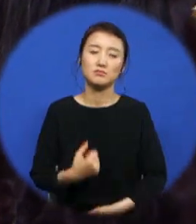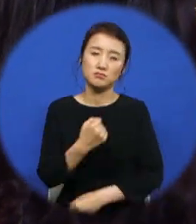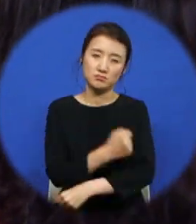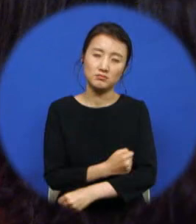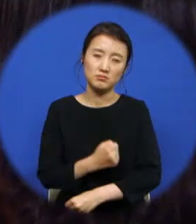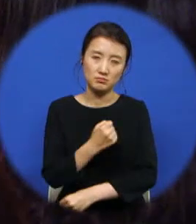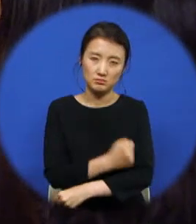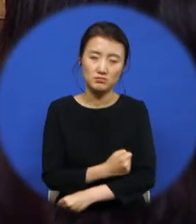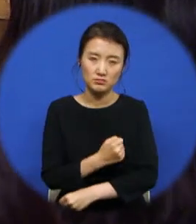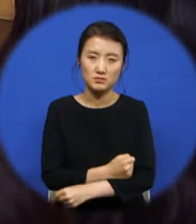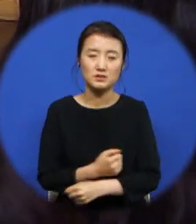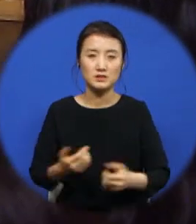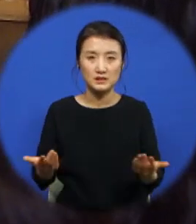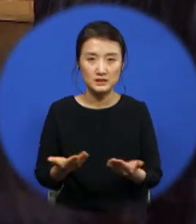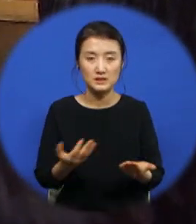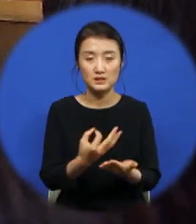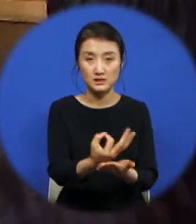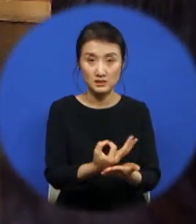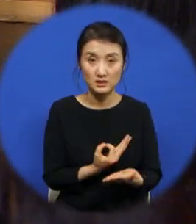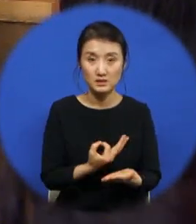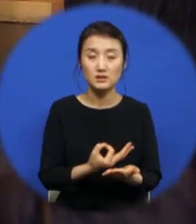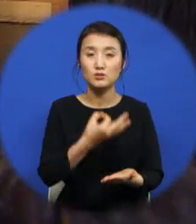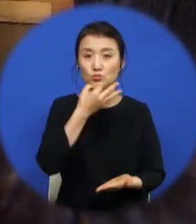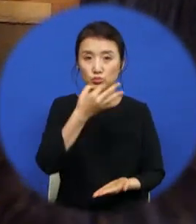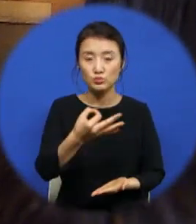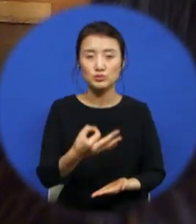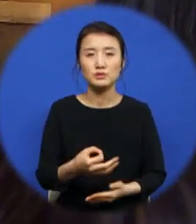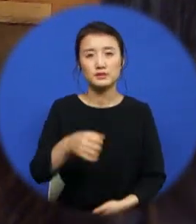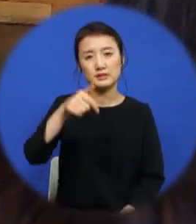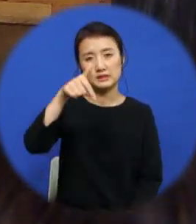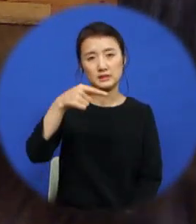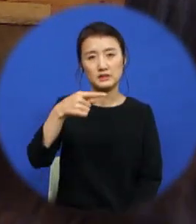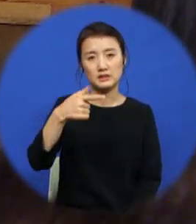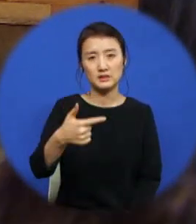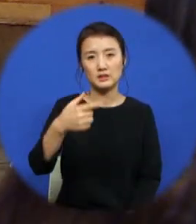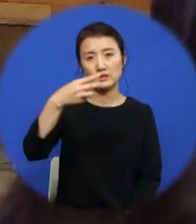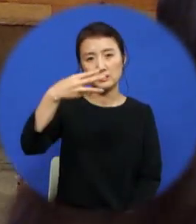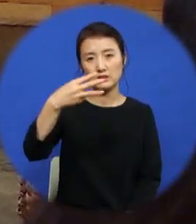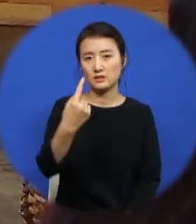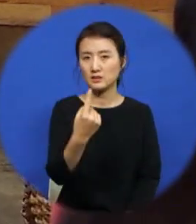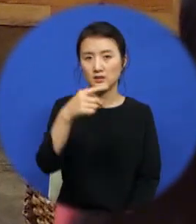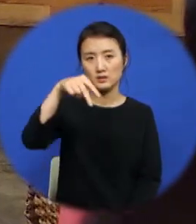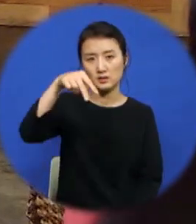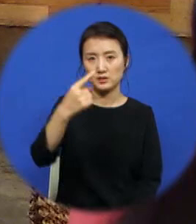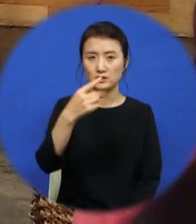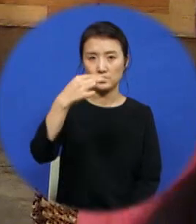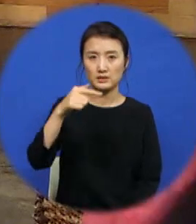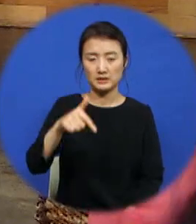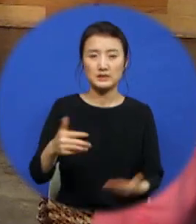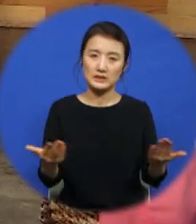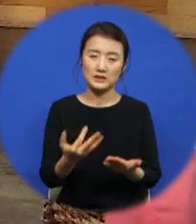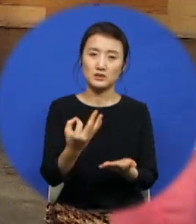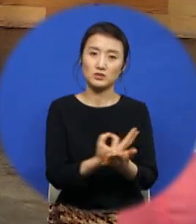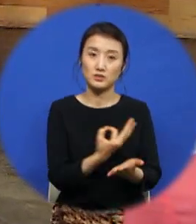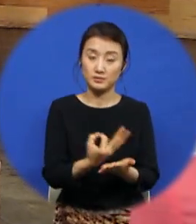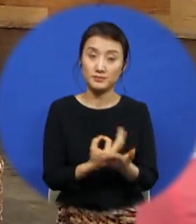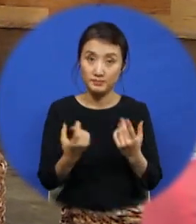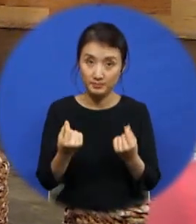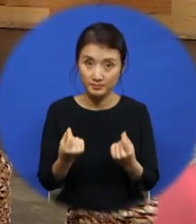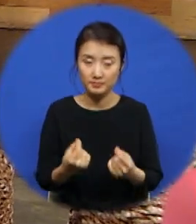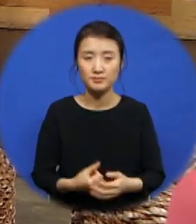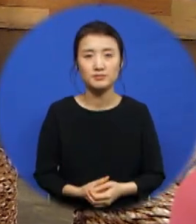우리가 보는 것을 무슨 소독 일을 합니까 걸로 소득이다 그렇게 하죠 근데 진짜 부자는